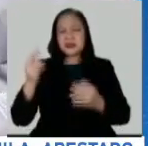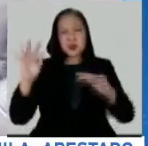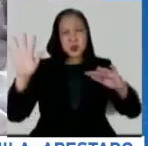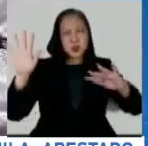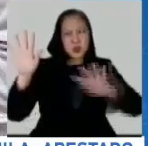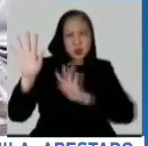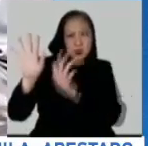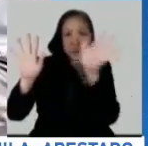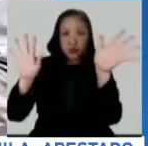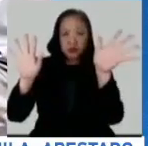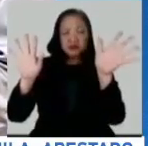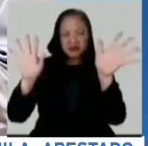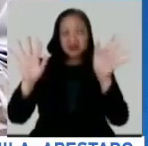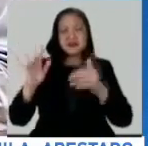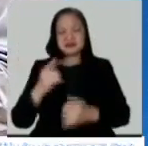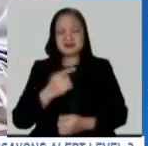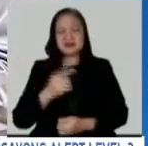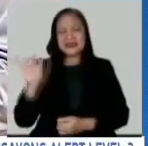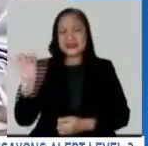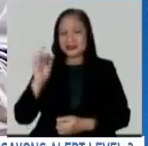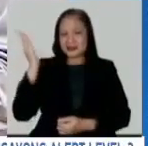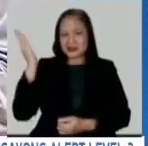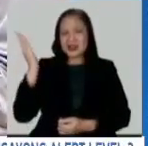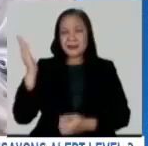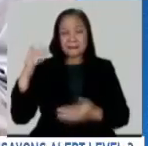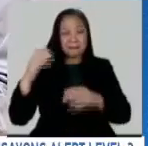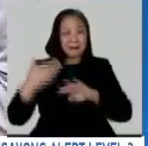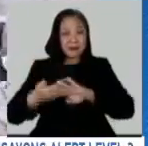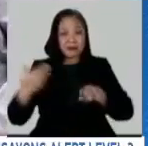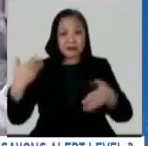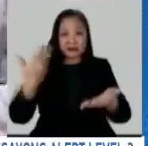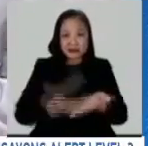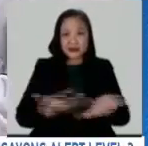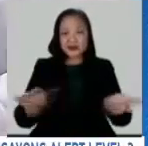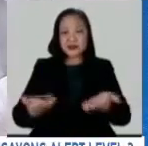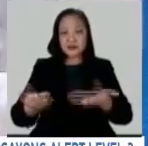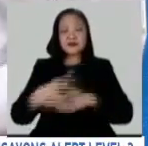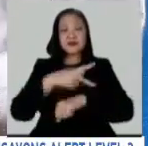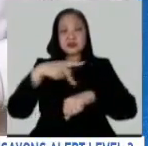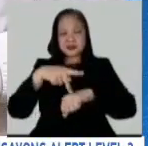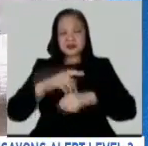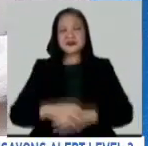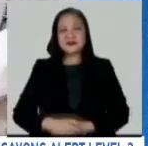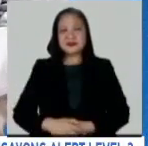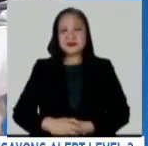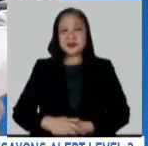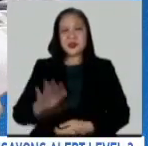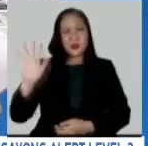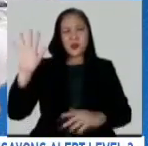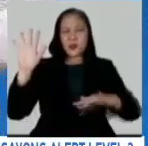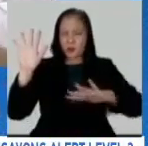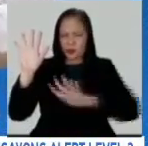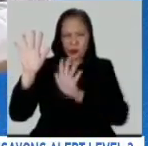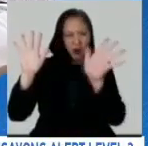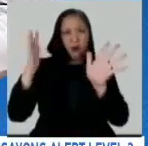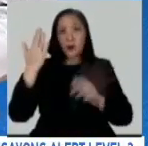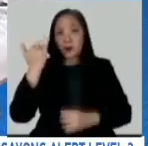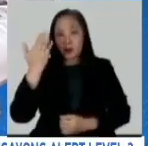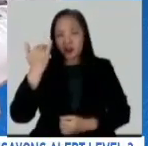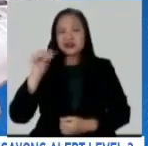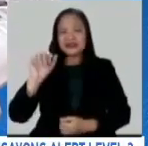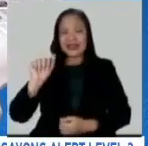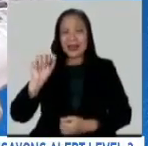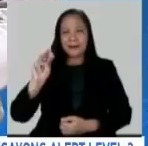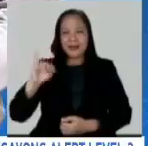yung bagyo bago tumama dito sa ating bansa. Kaya yan ay dahil sa epekto ng amihan mga kapuso. Pero sa ngayon